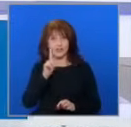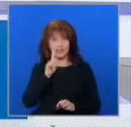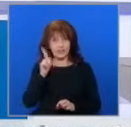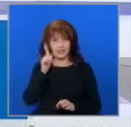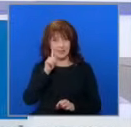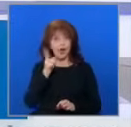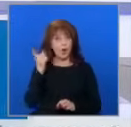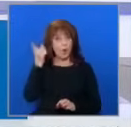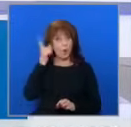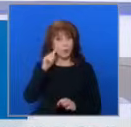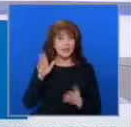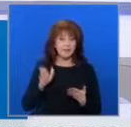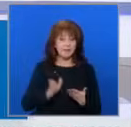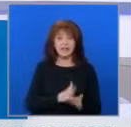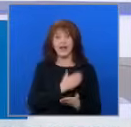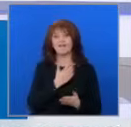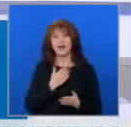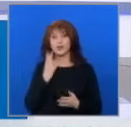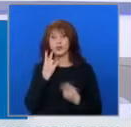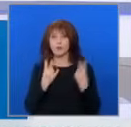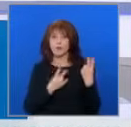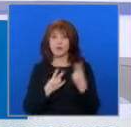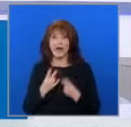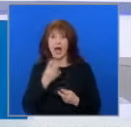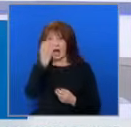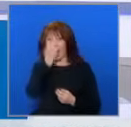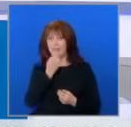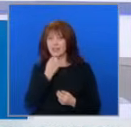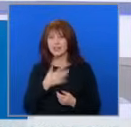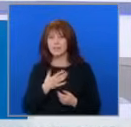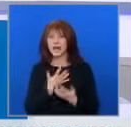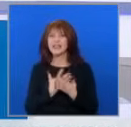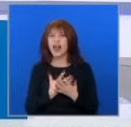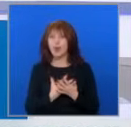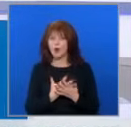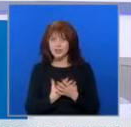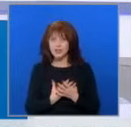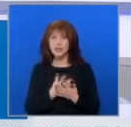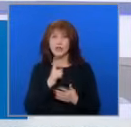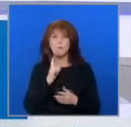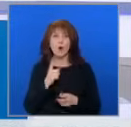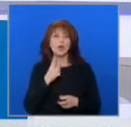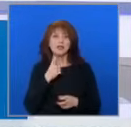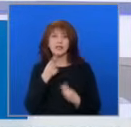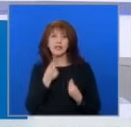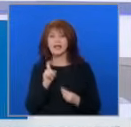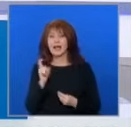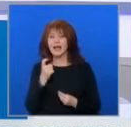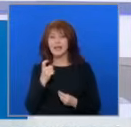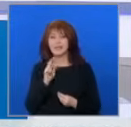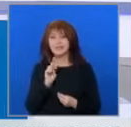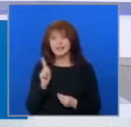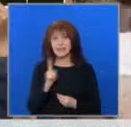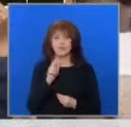утре. Според Израел, Хамас държи толкова заложници, че могат да се гарантират само 2-3 дни спиране на огъня за освобождаването